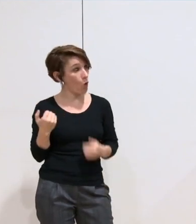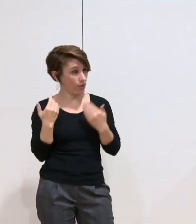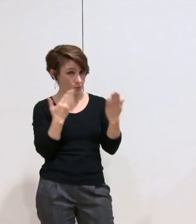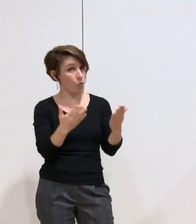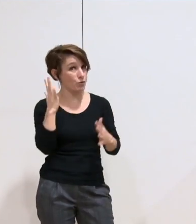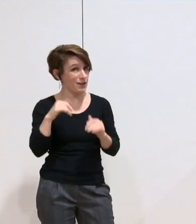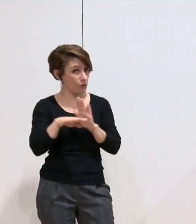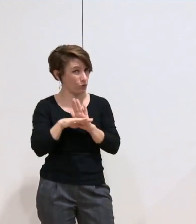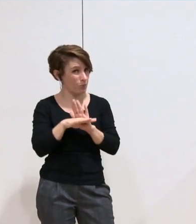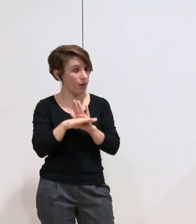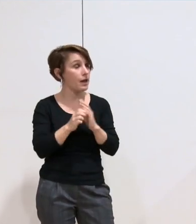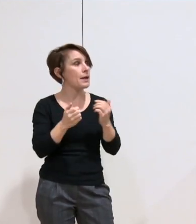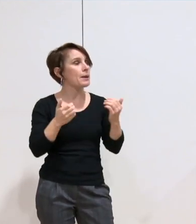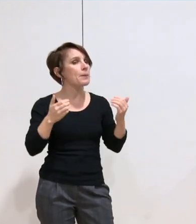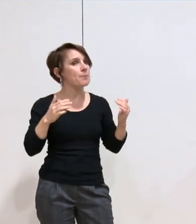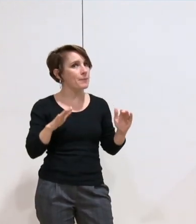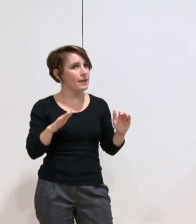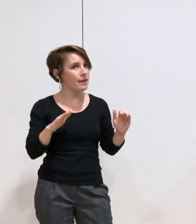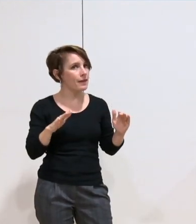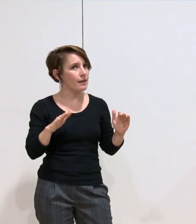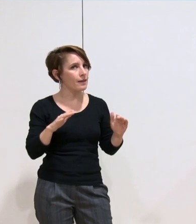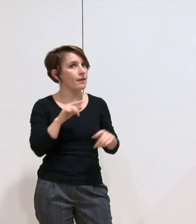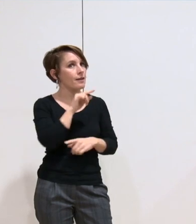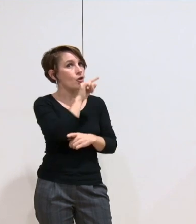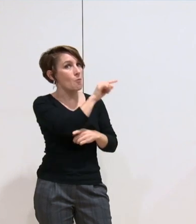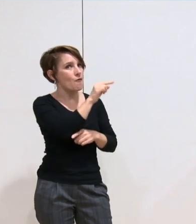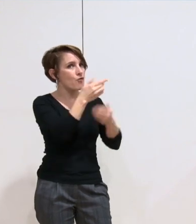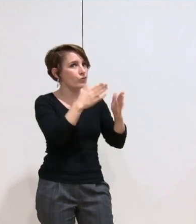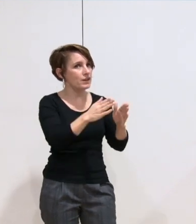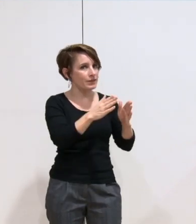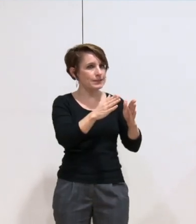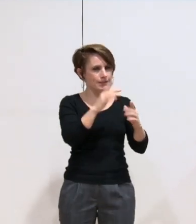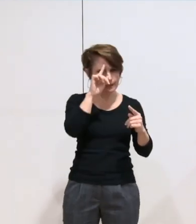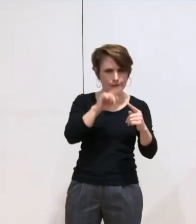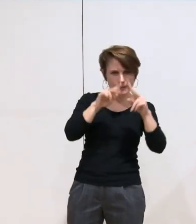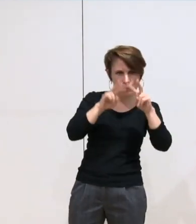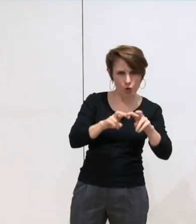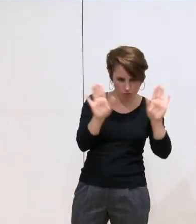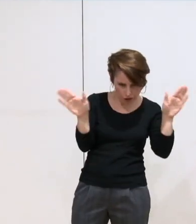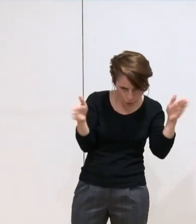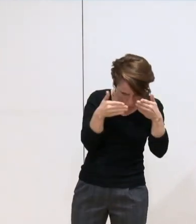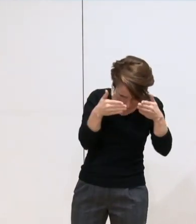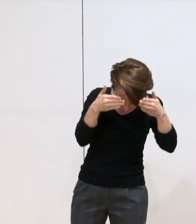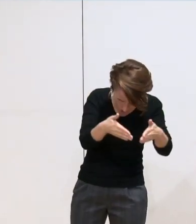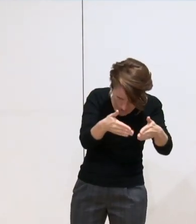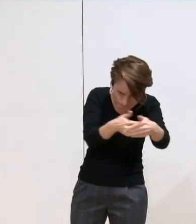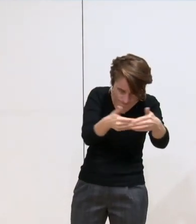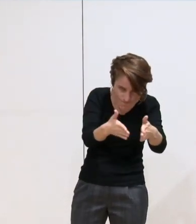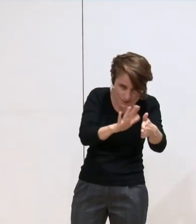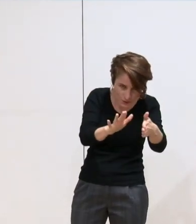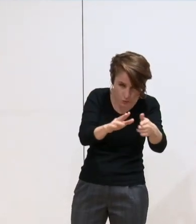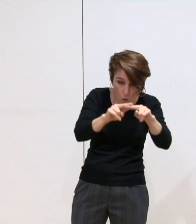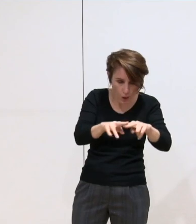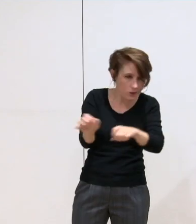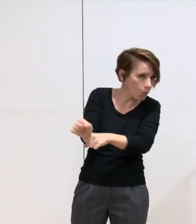avez souhaité restreindre le champ d'investigation, puisque, et nous l'avons fait, y compris par